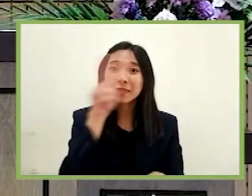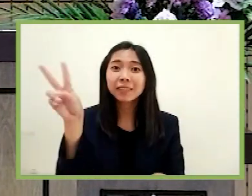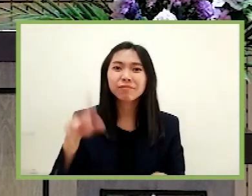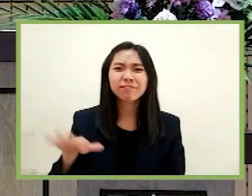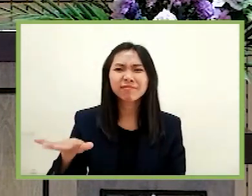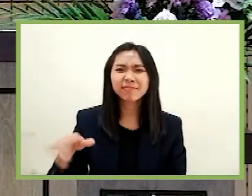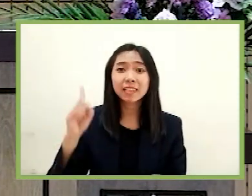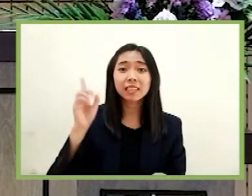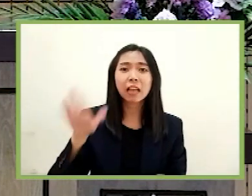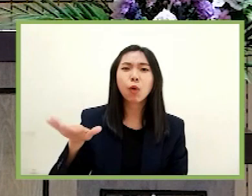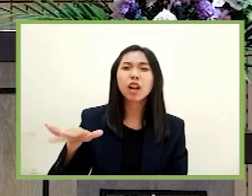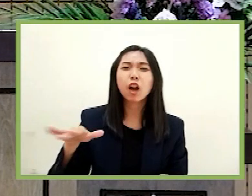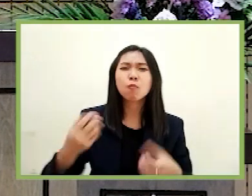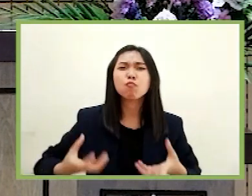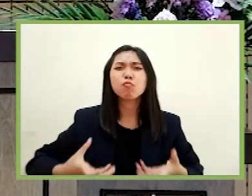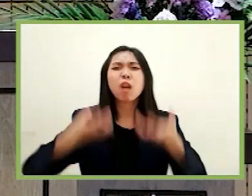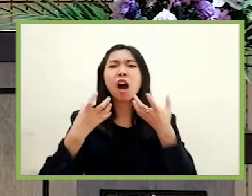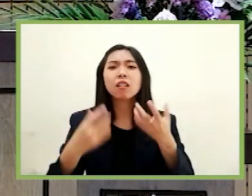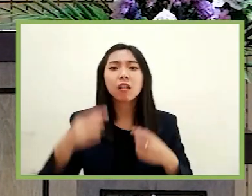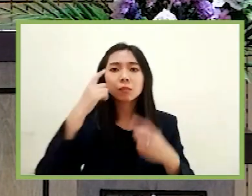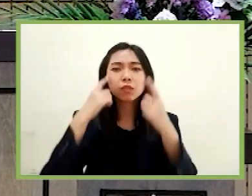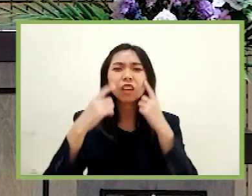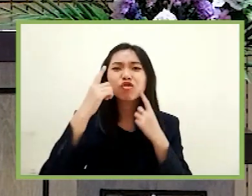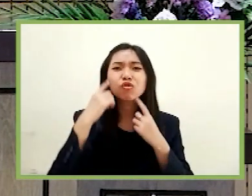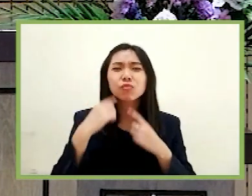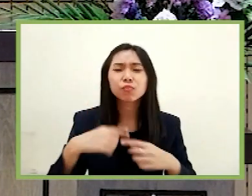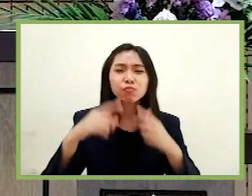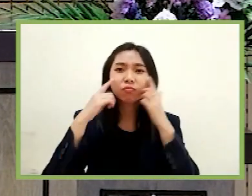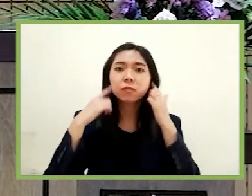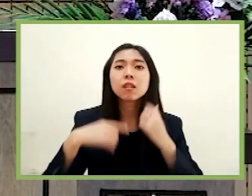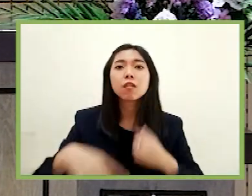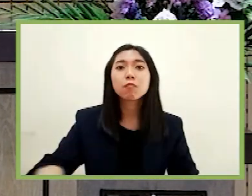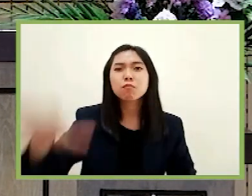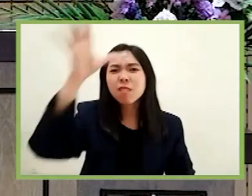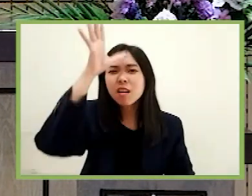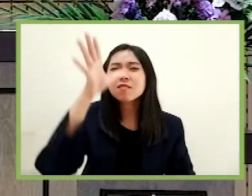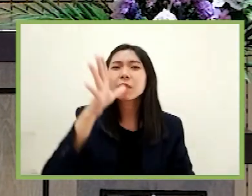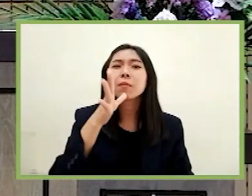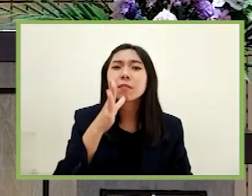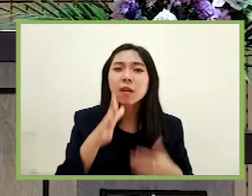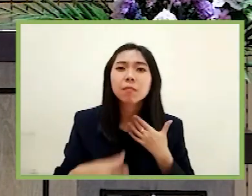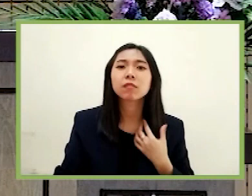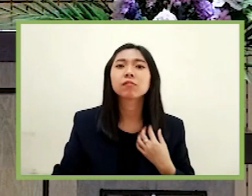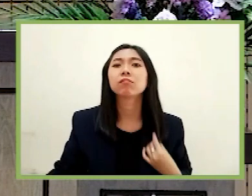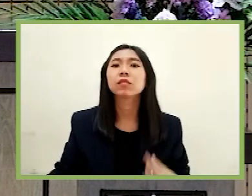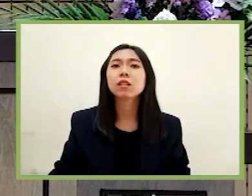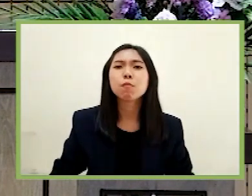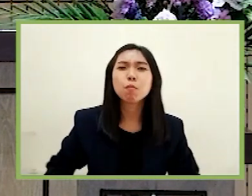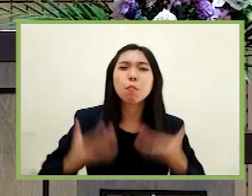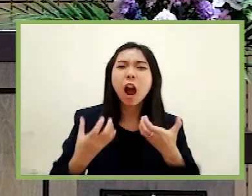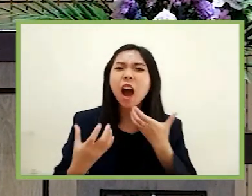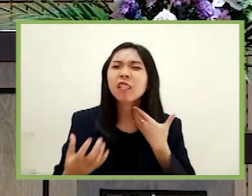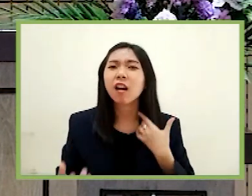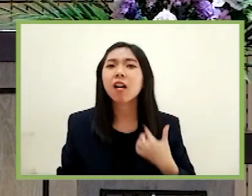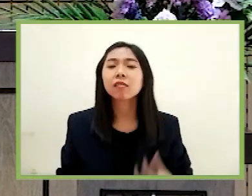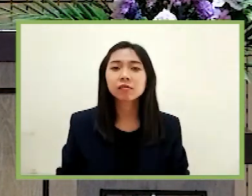menyerah dan menangis gitu ya dia marah pada Papa Mamanya Dia kesel Dia banting barangnya banting mainannya